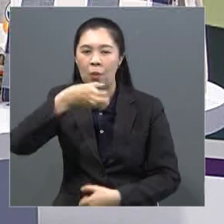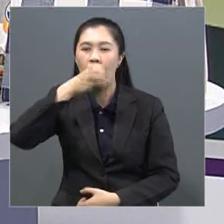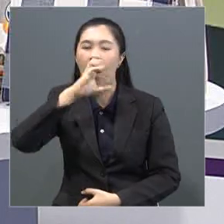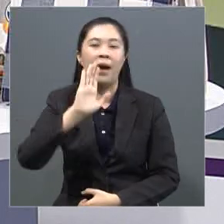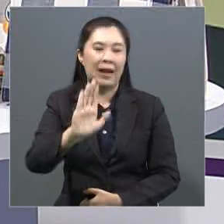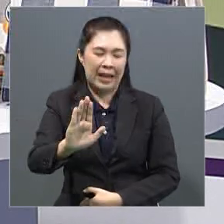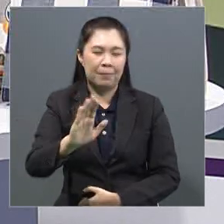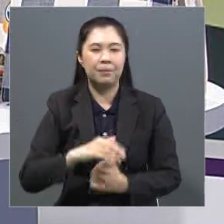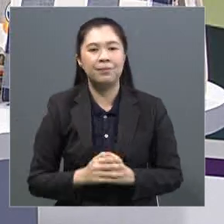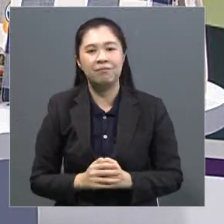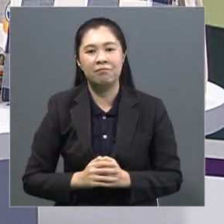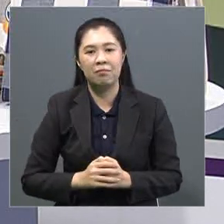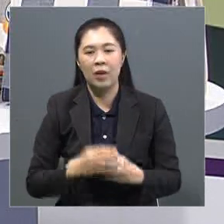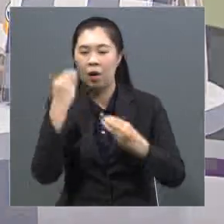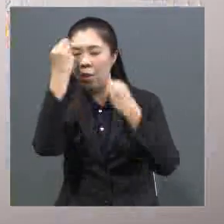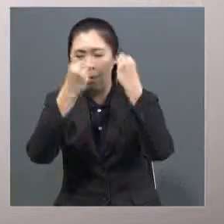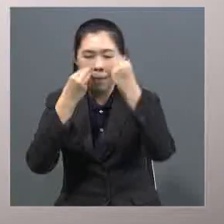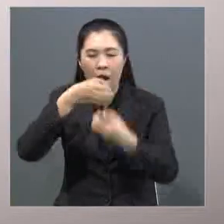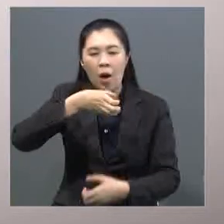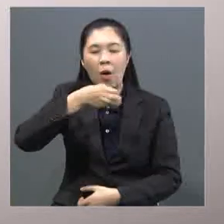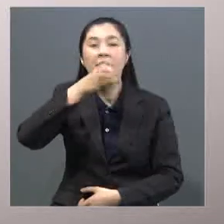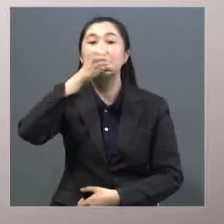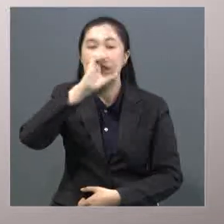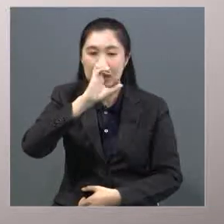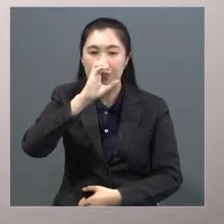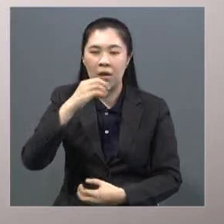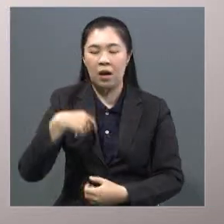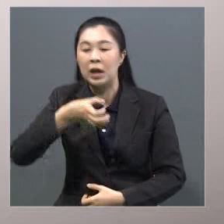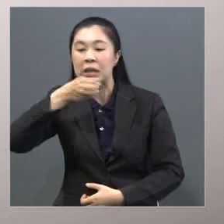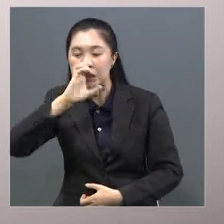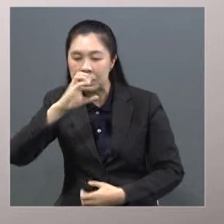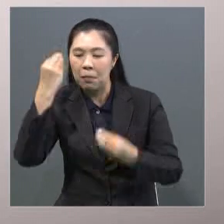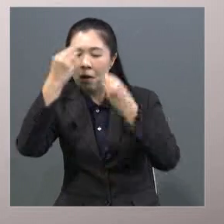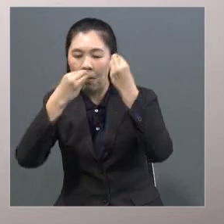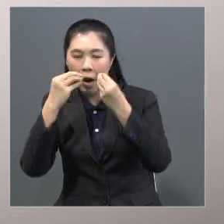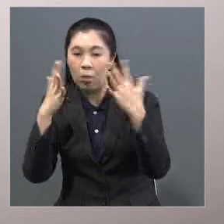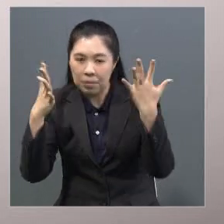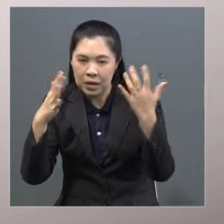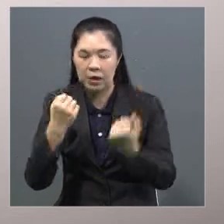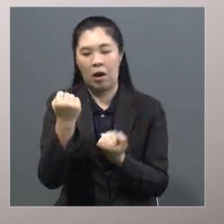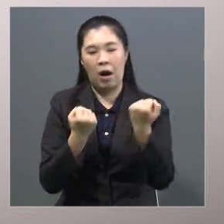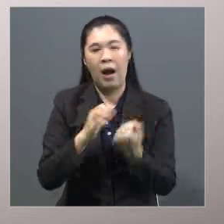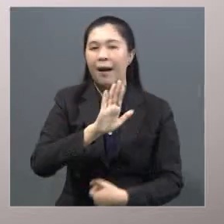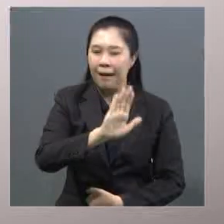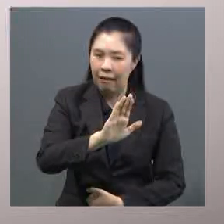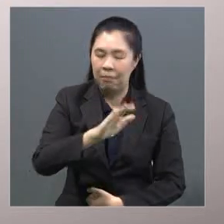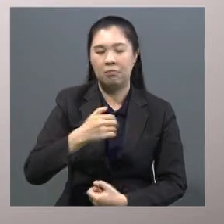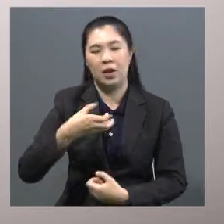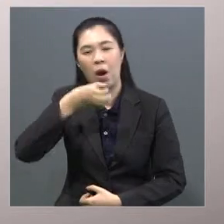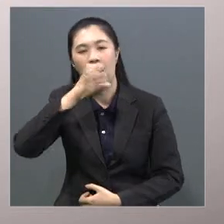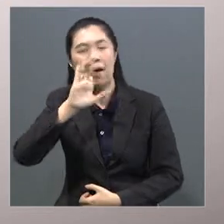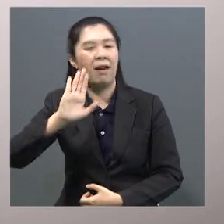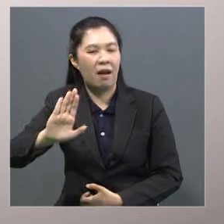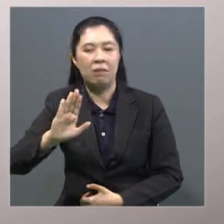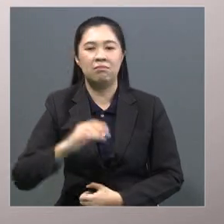เน้นย้ำเลยนะฮะว่าไม่ใช่เมาไม่ขับนะดื่มไม่ขับไม่ว่าคุณจะเมาหรือไม่เมาก็ตามถ้าดื่มเนี่ยอย่าไปขับรวมถึงอยากขายน้ำเมา